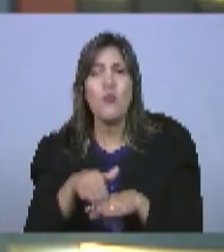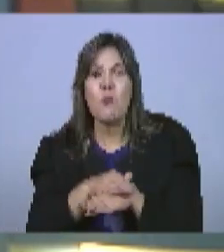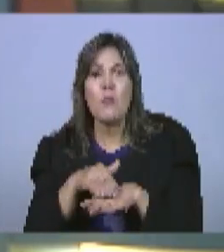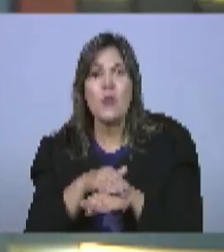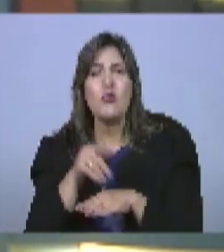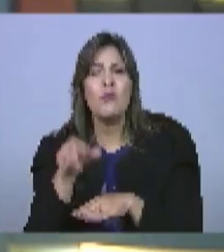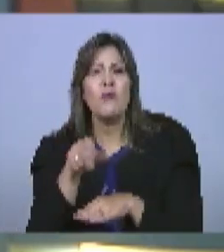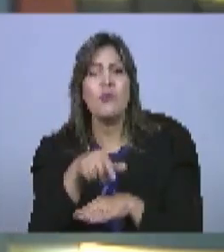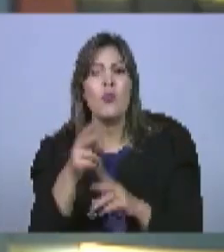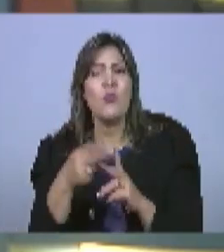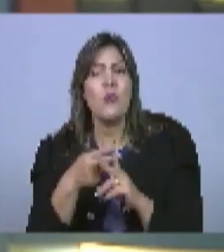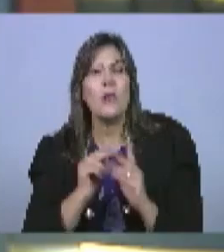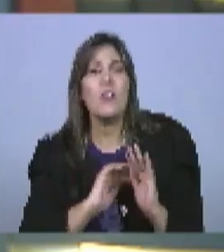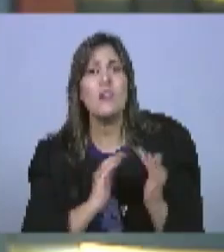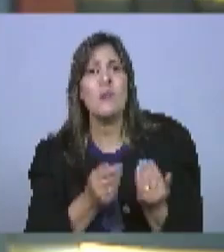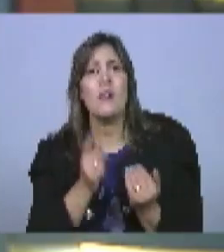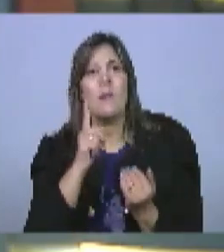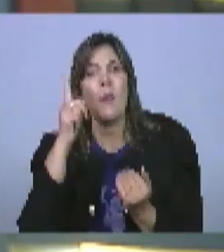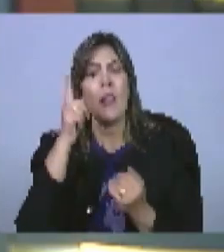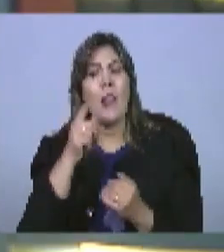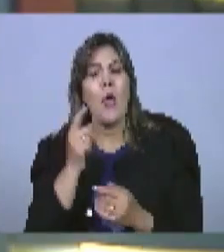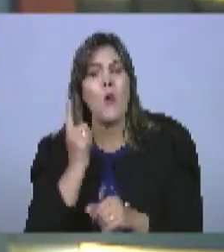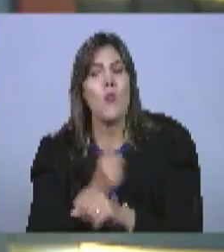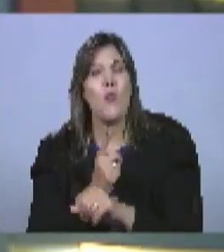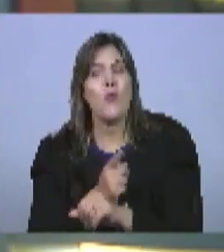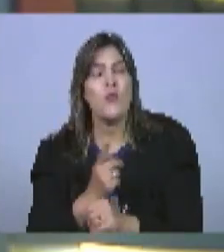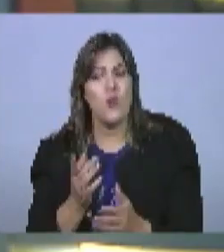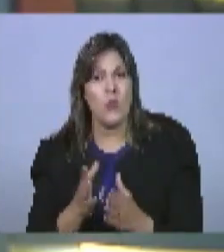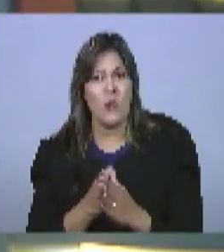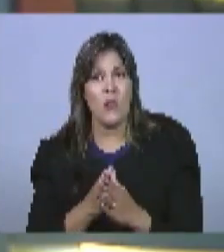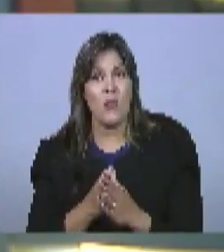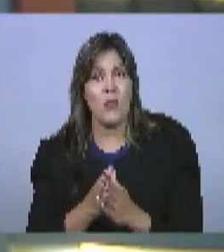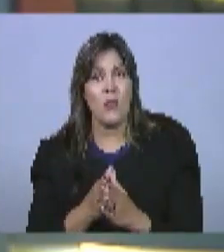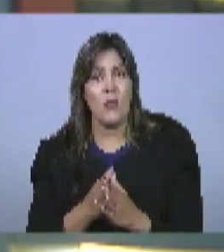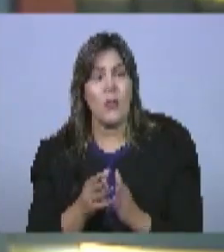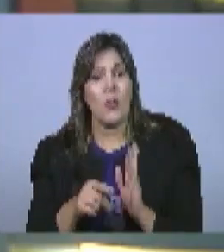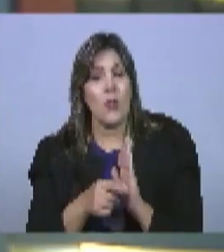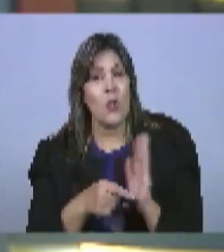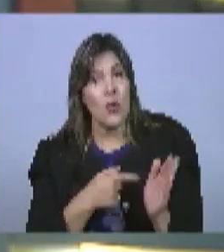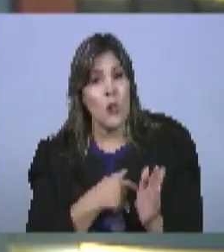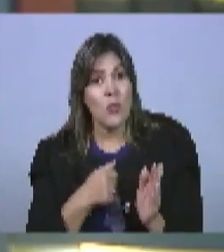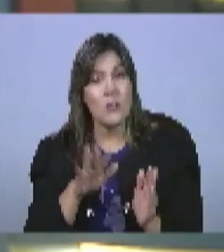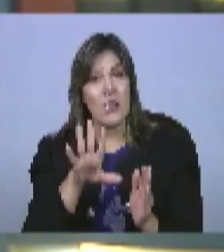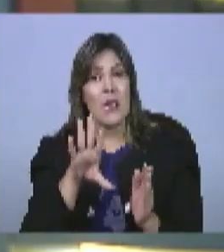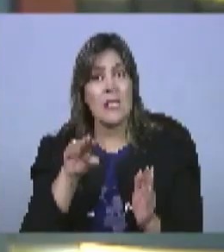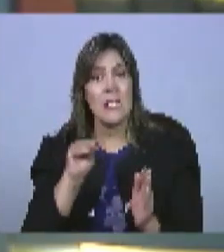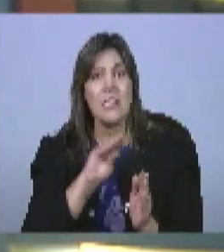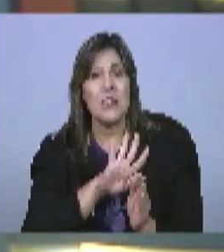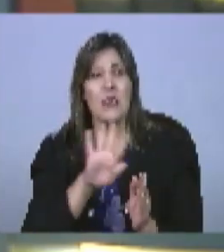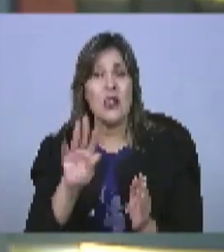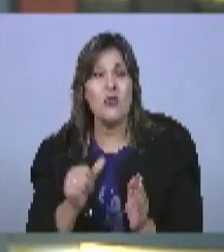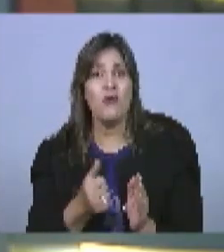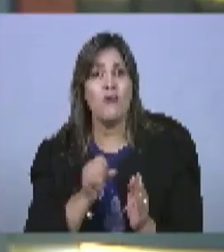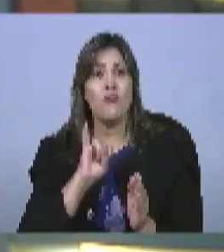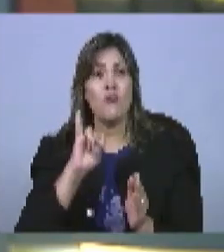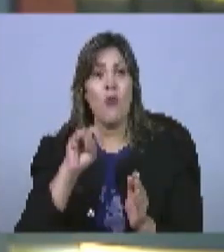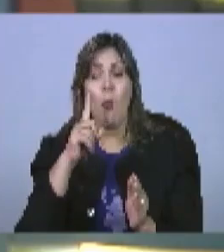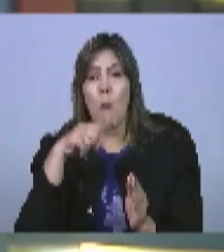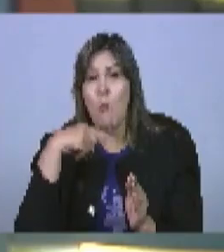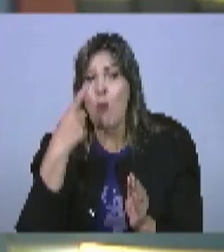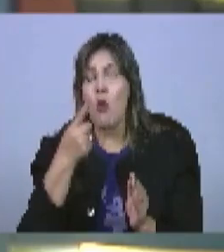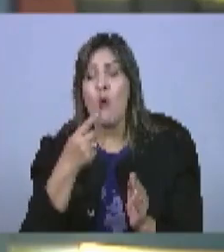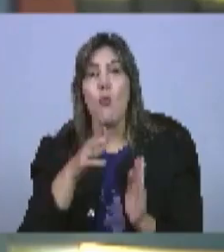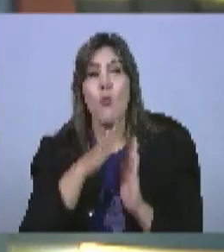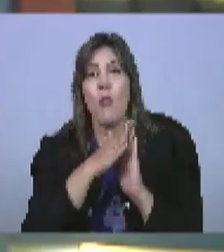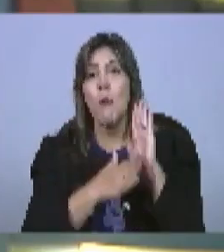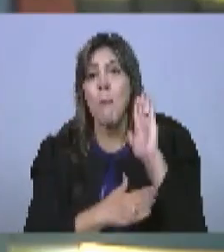المؤمنين بالله ورسله الاستاذ هشام النجار بيعلق تعليق مهم جدا على